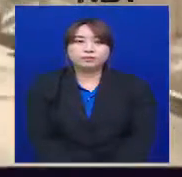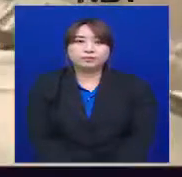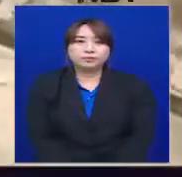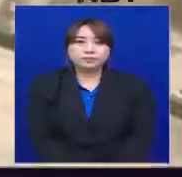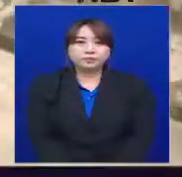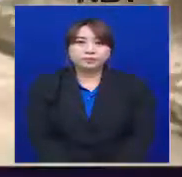ครับ